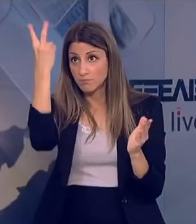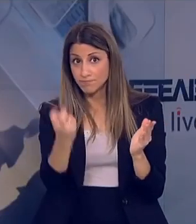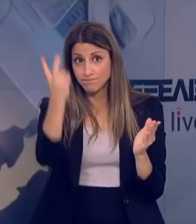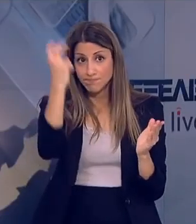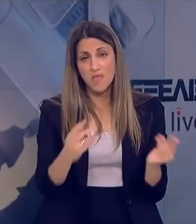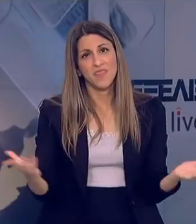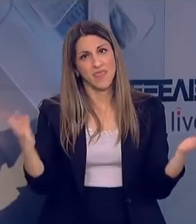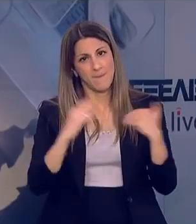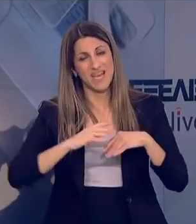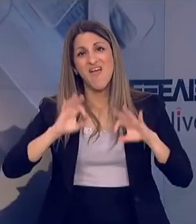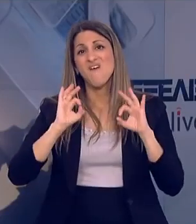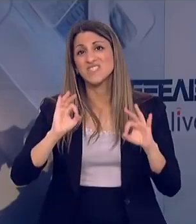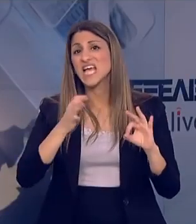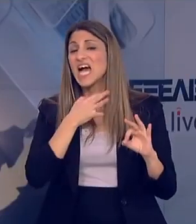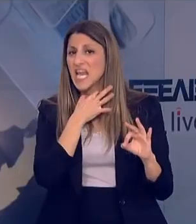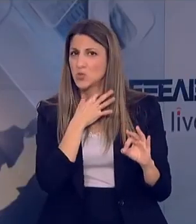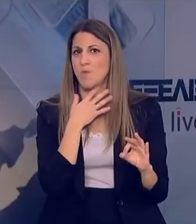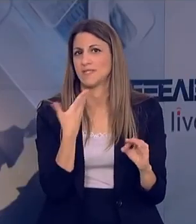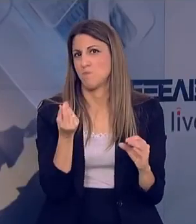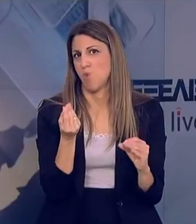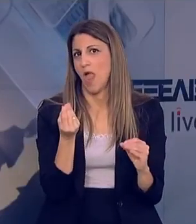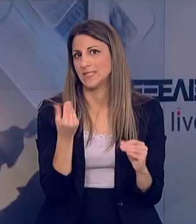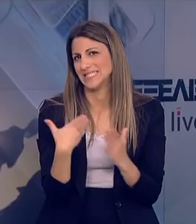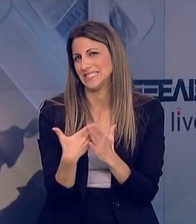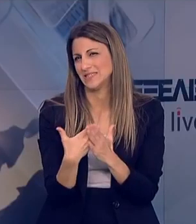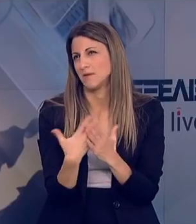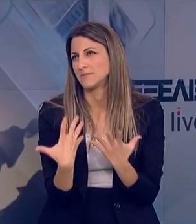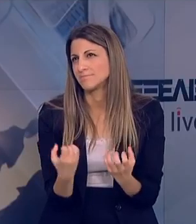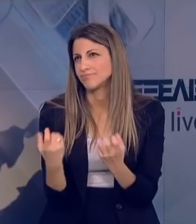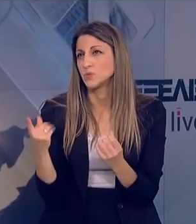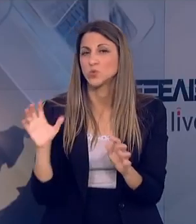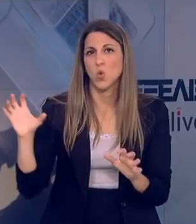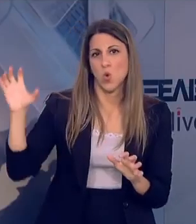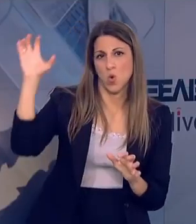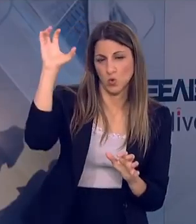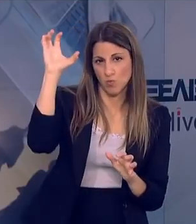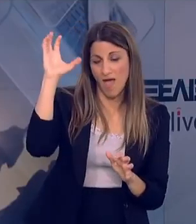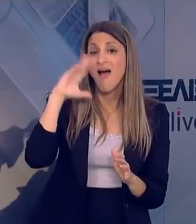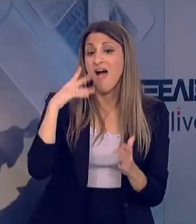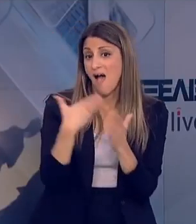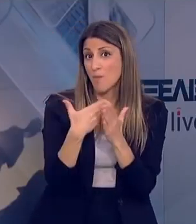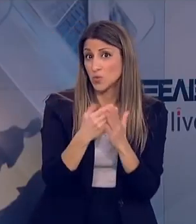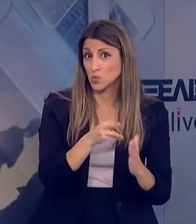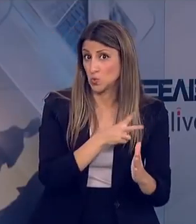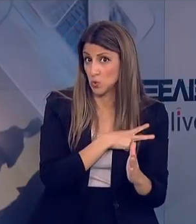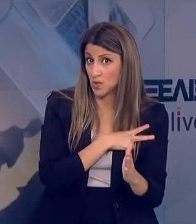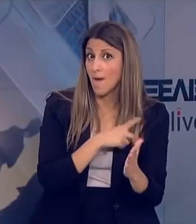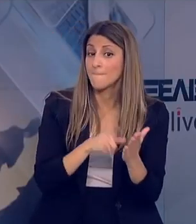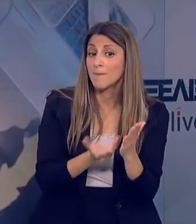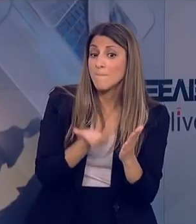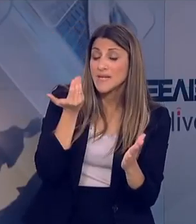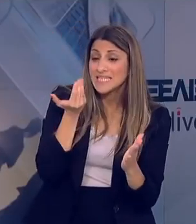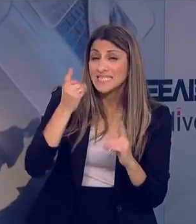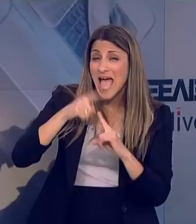όλους. Και φυσικά χρειαζόμαστε ποιοτικά δεδομένα. Και για να έχεις ποιοτικά δεδομένα, πολλές φορές υπάρχει μια εξαντλητική διαδικασία να επιβεβαιώσεις κάποια από